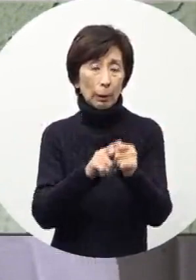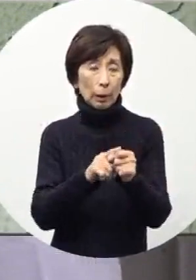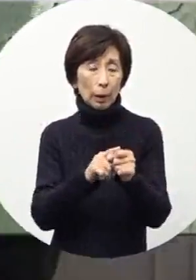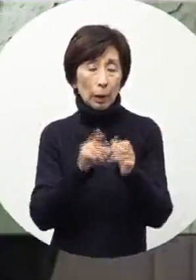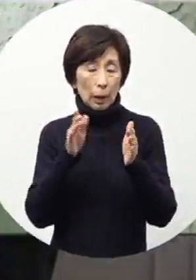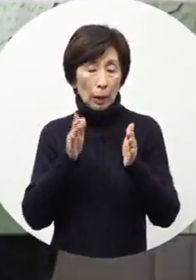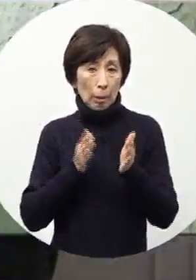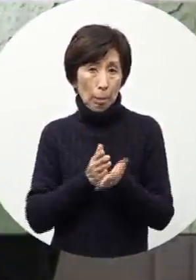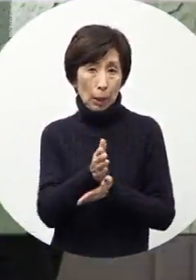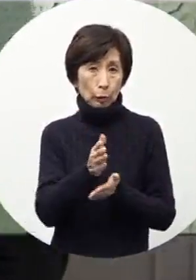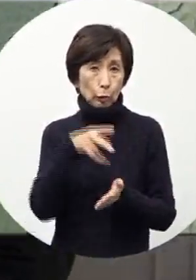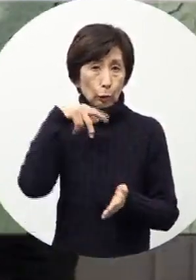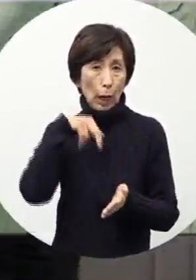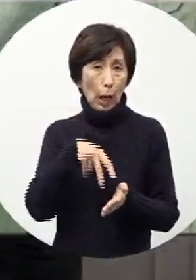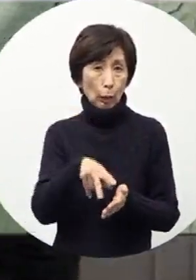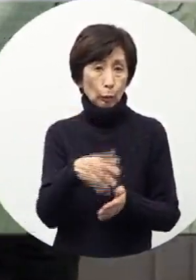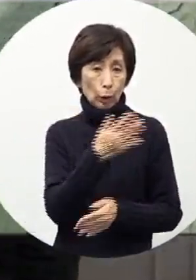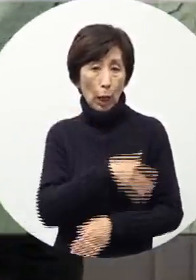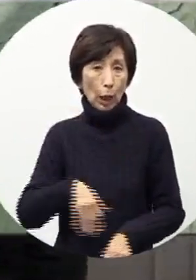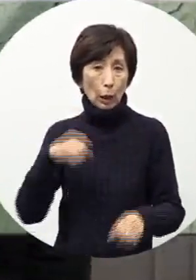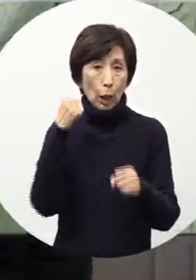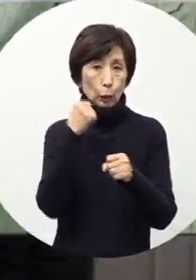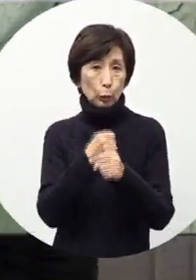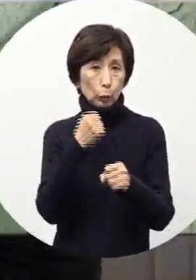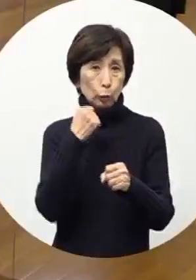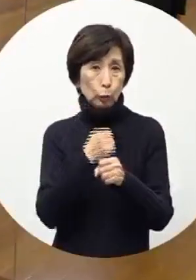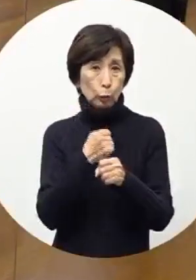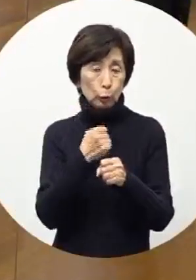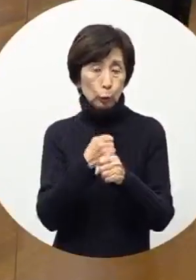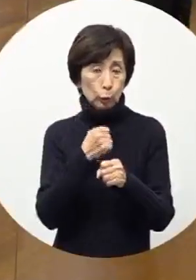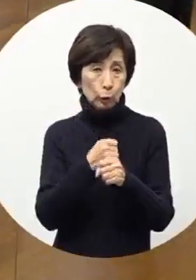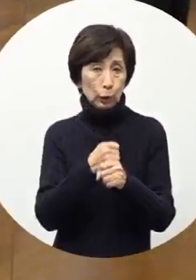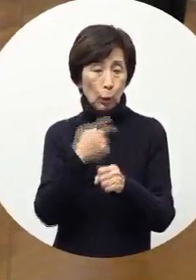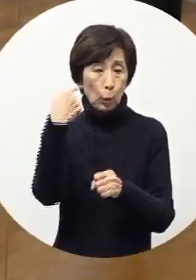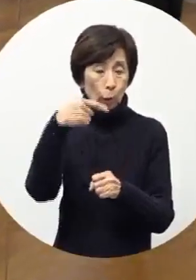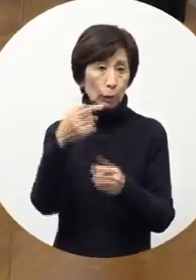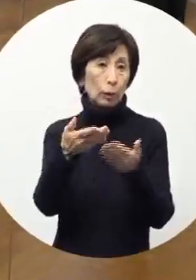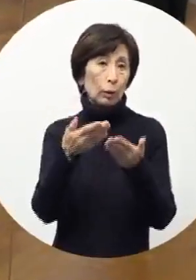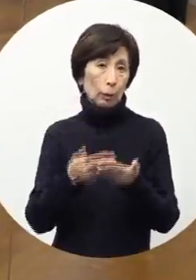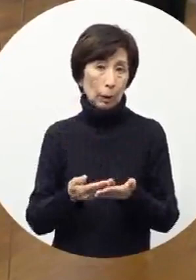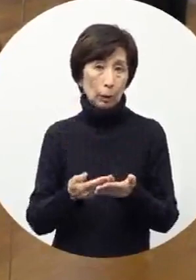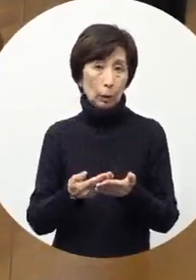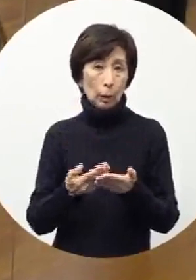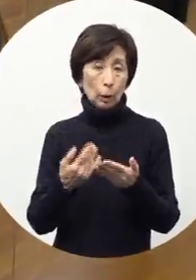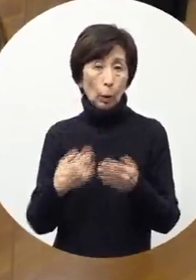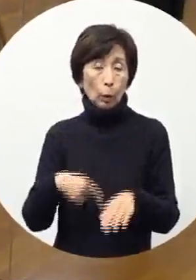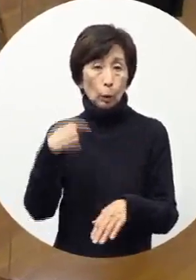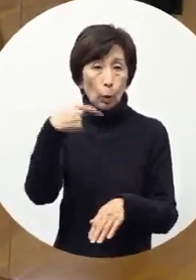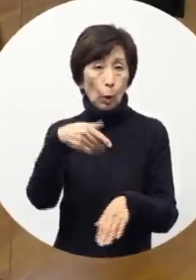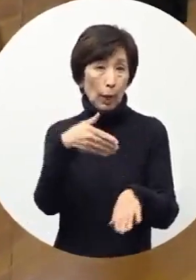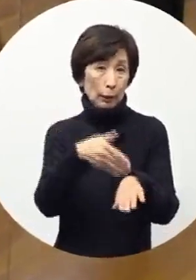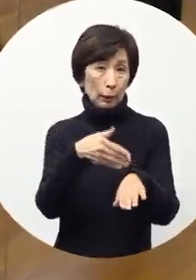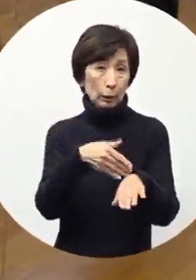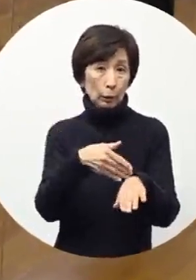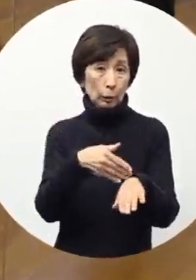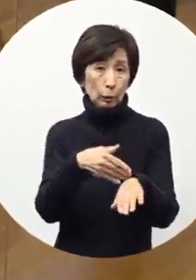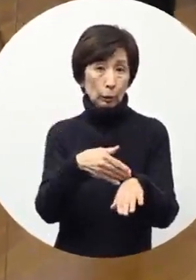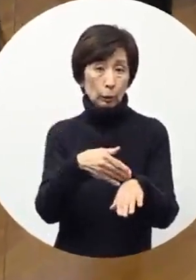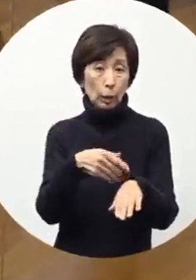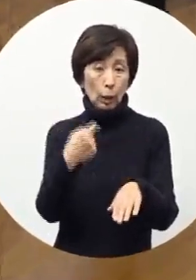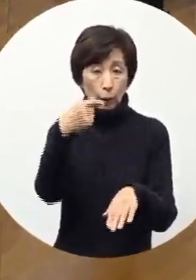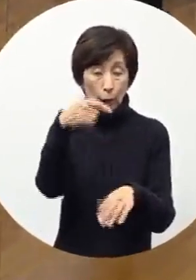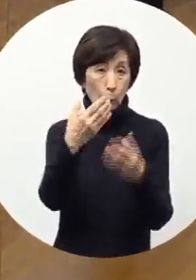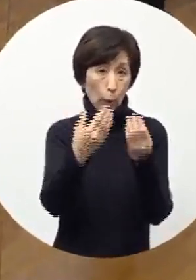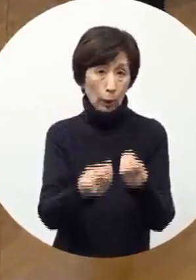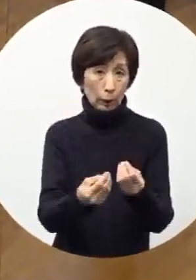体づくりをレクチャーしてくれるジム。 ここで教えてるレッスンっていうのはここで終わりではなく、日常生活で